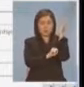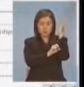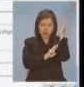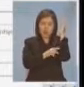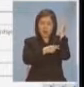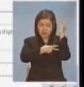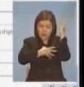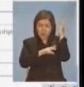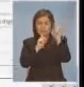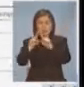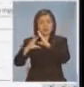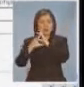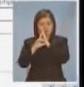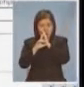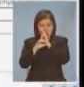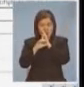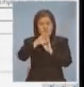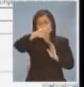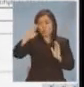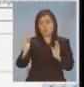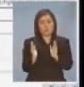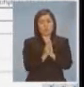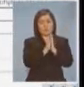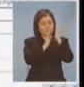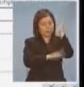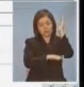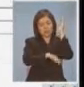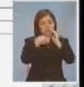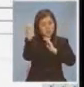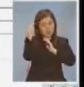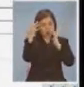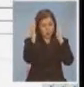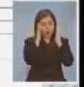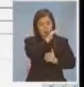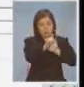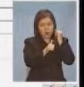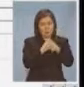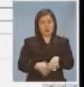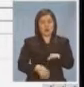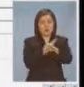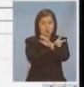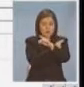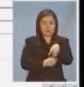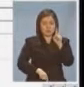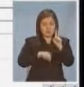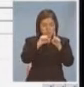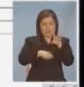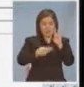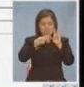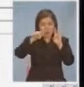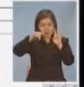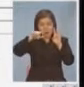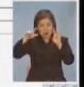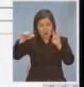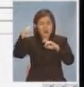ใหญ่แล้วก็มาเป็นระยองค่ะเบ็ดเสร็จก็คือในทางใต้เนี่ยนอกจากภูเก็ต 188,000 ล้านแล้วก็รวมกันในเรื่อง